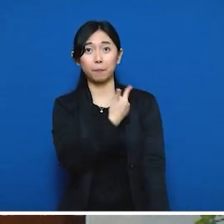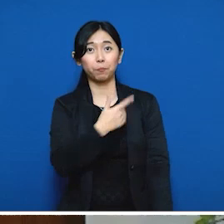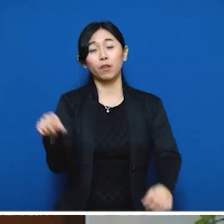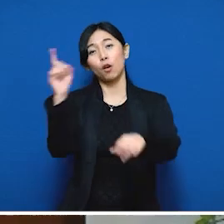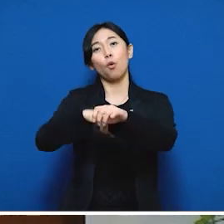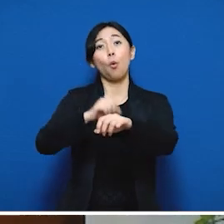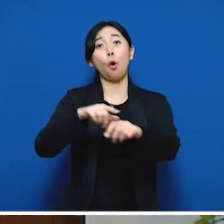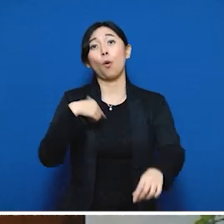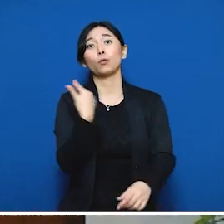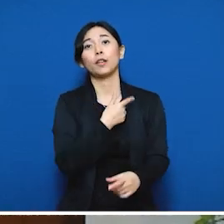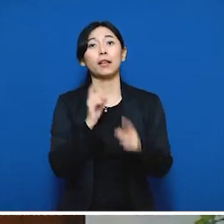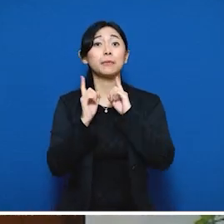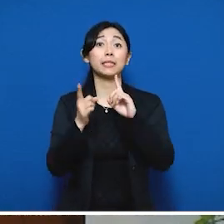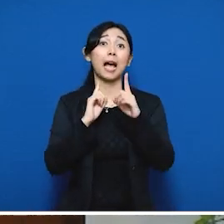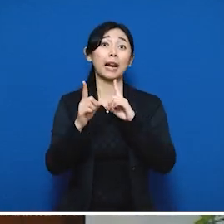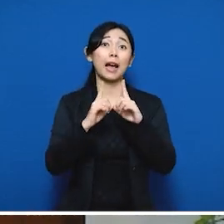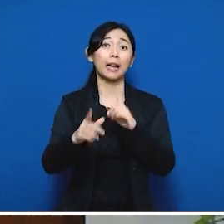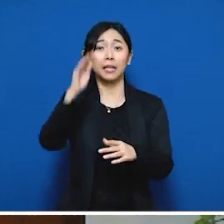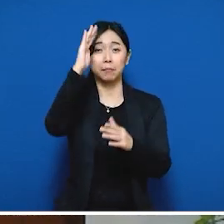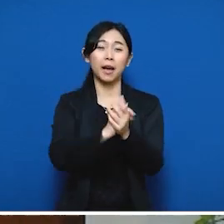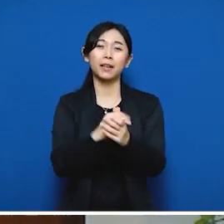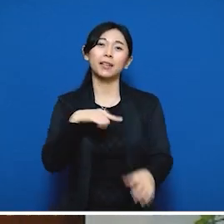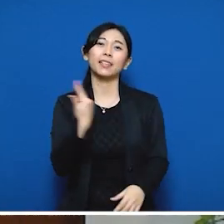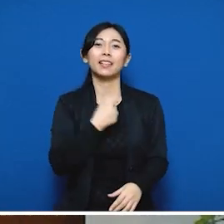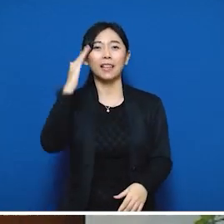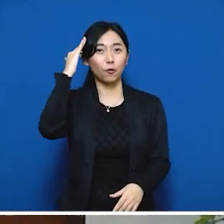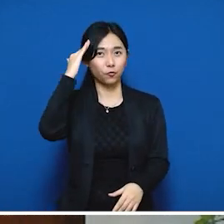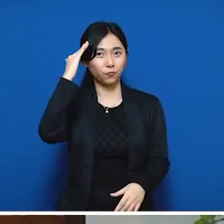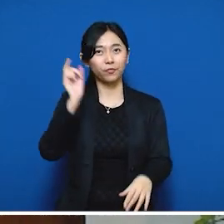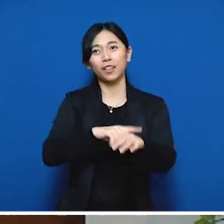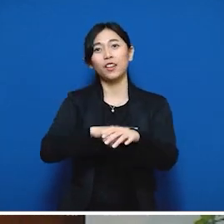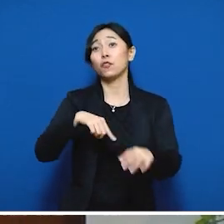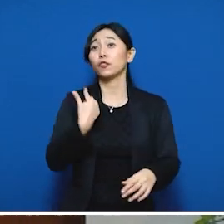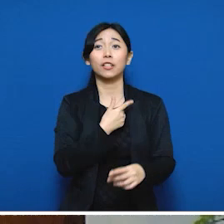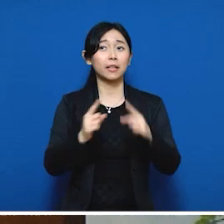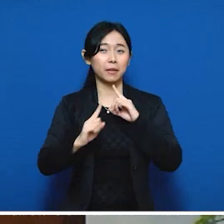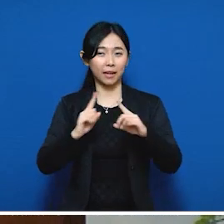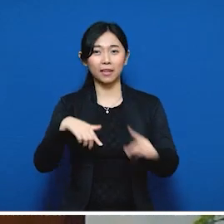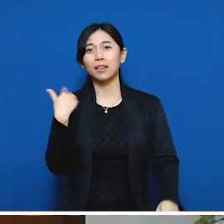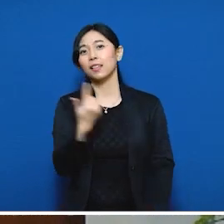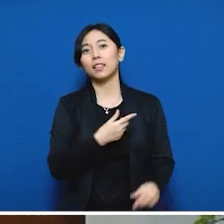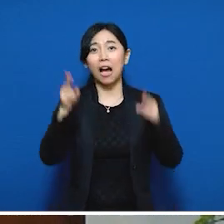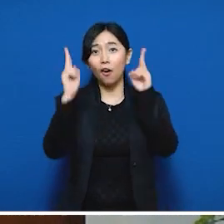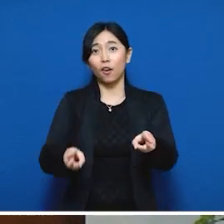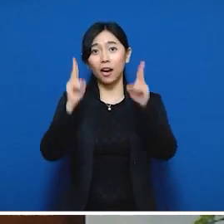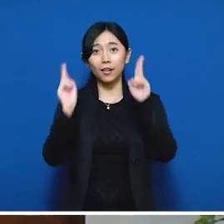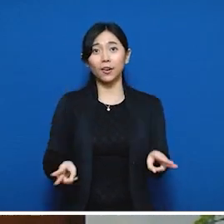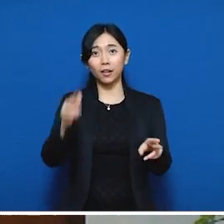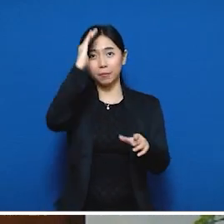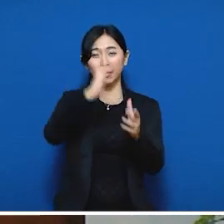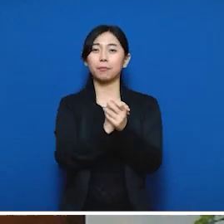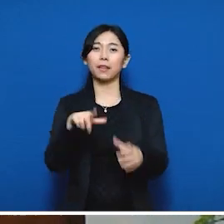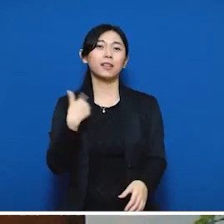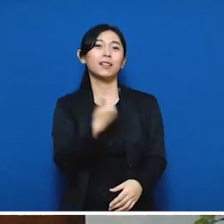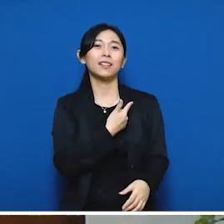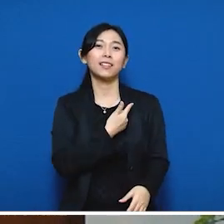Ketika kita berbicara soal iman, kita tahu. Ketika kita mengatakan kita adalah orang beriman, ya